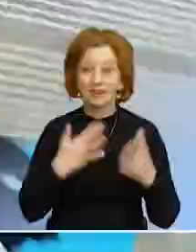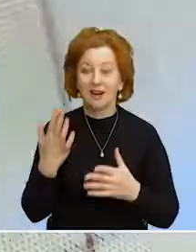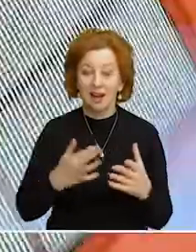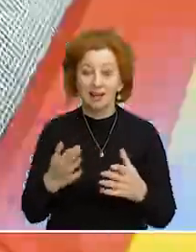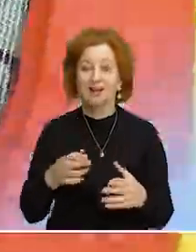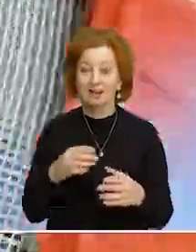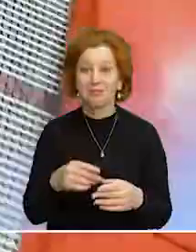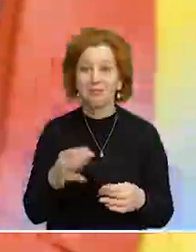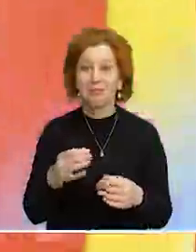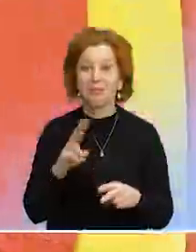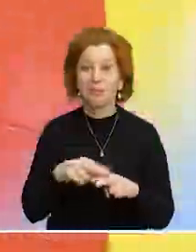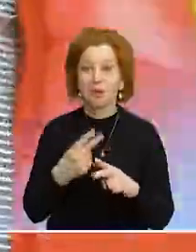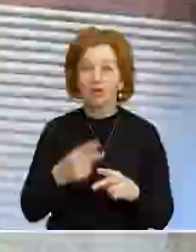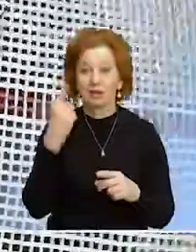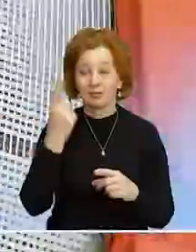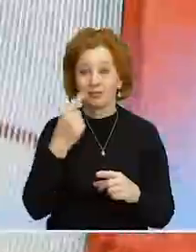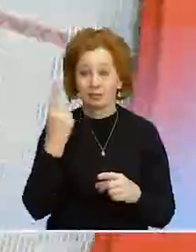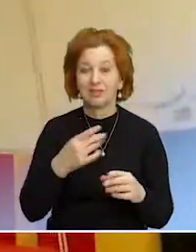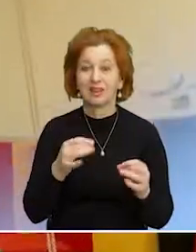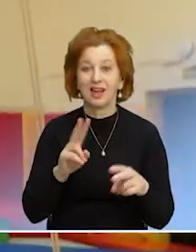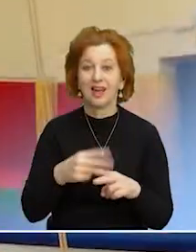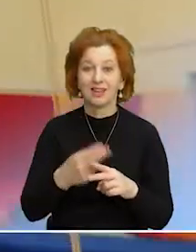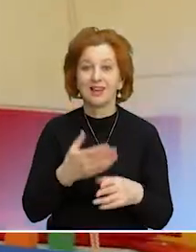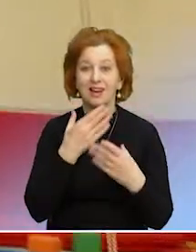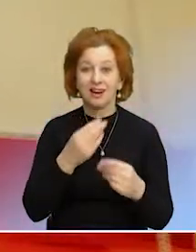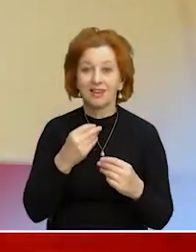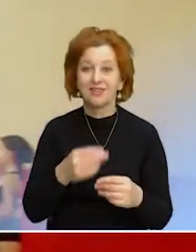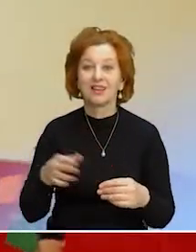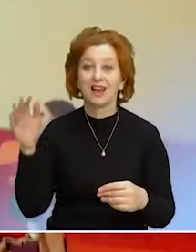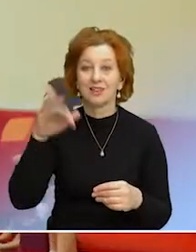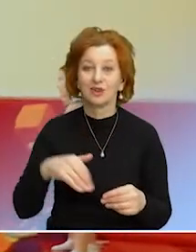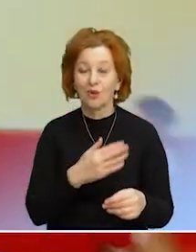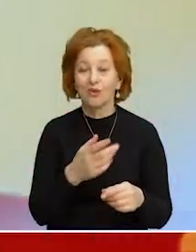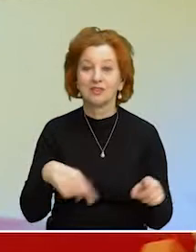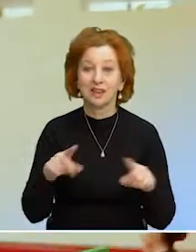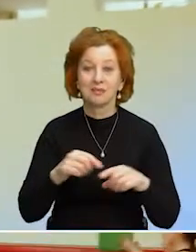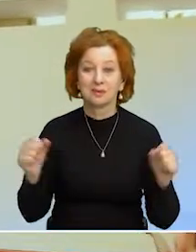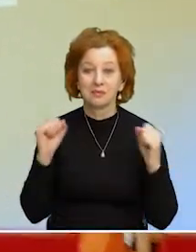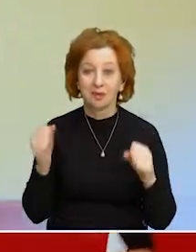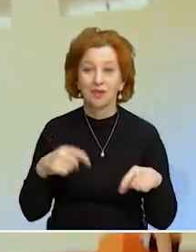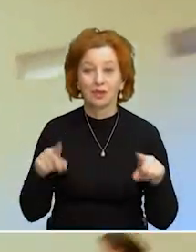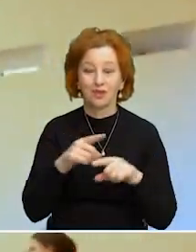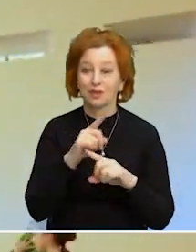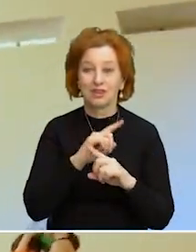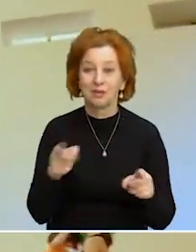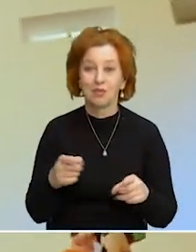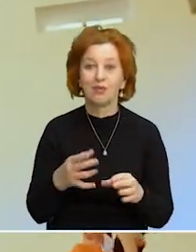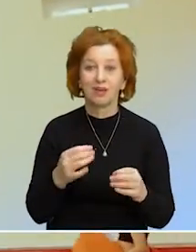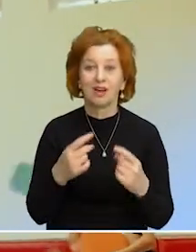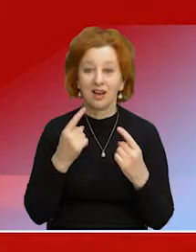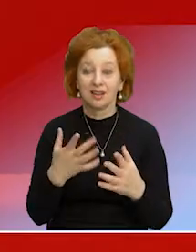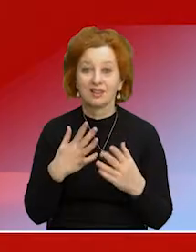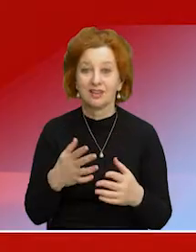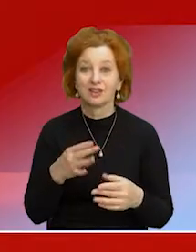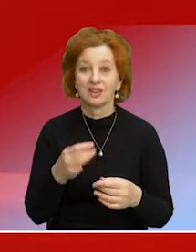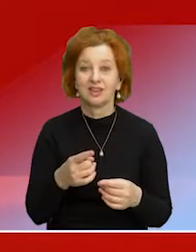тренирует вестибулярный аппарат. Но кроме пользы для здоровья, это еще и красиво. И на склоне равных таким спортсменам точно не будет. У меня буквально